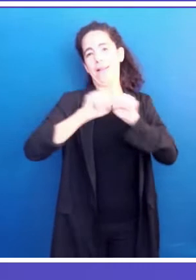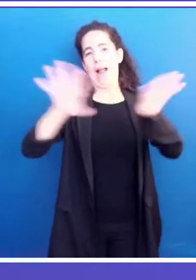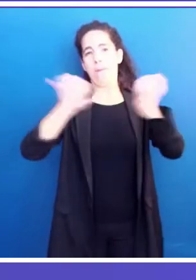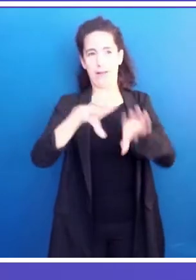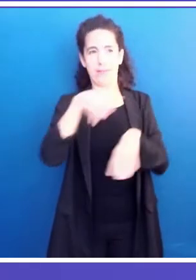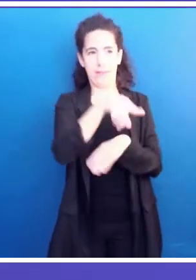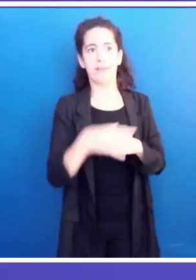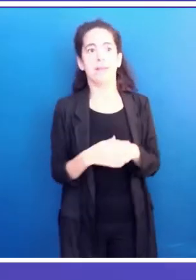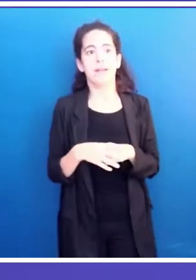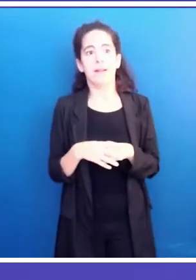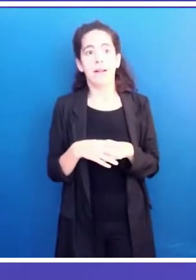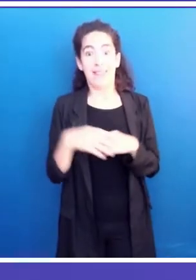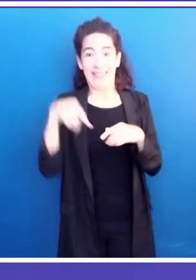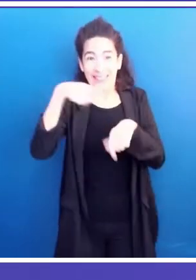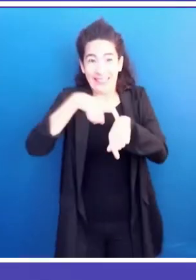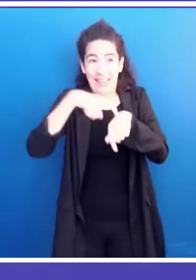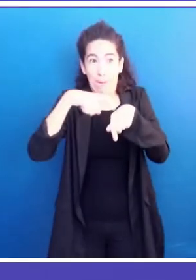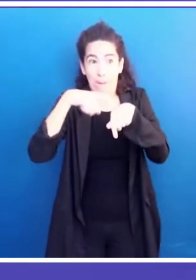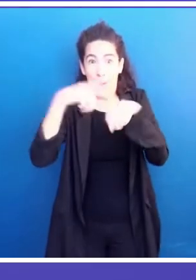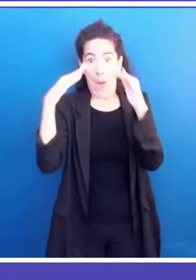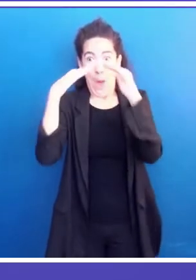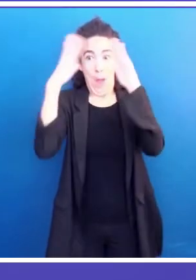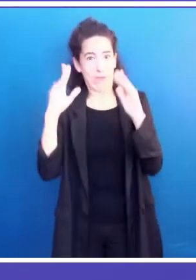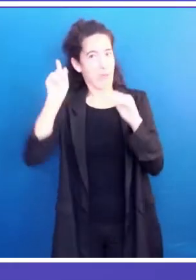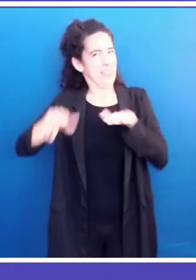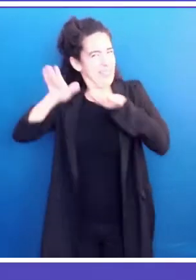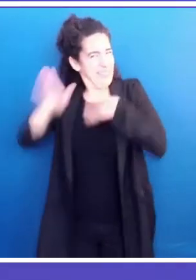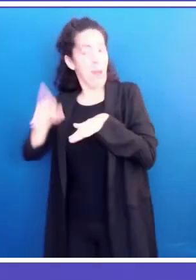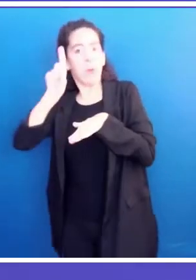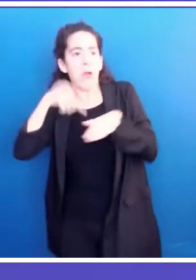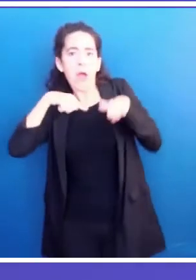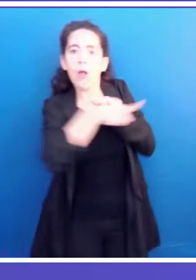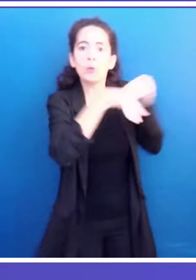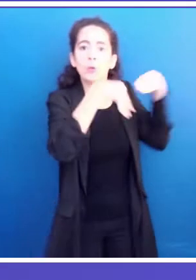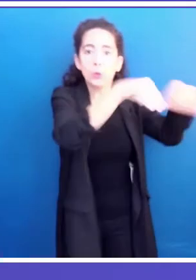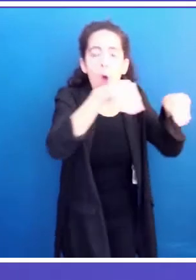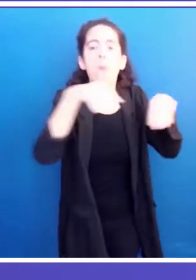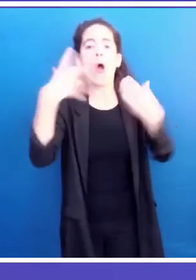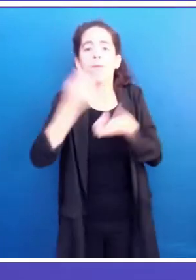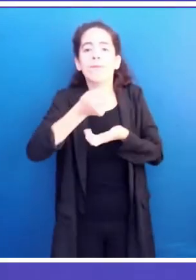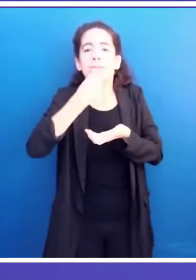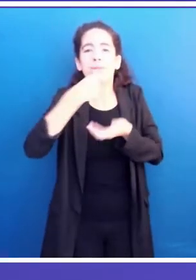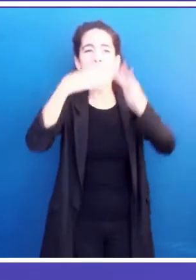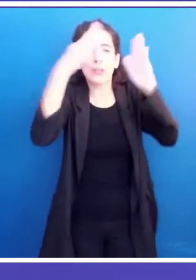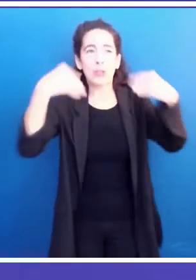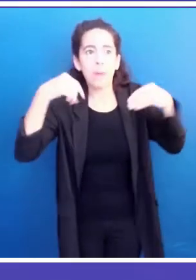لمكافحة العنف القائم على النوع الاجتماعي، حيث السوبر ماركت والصيدليات المفتوحة يمكنها أن تنشر